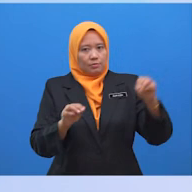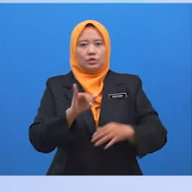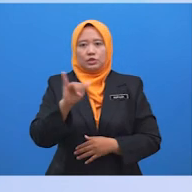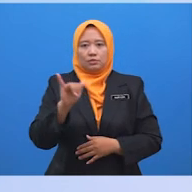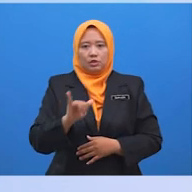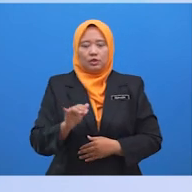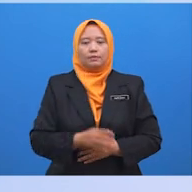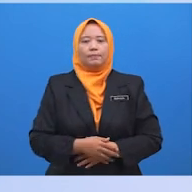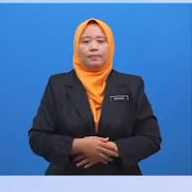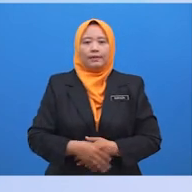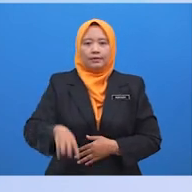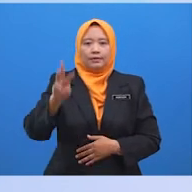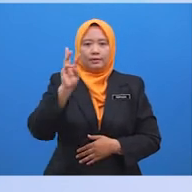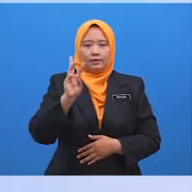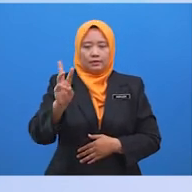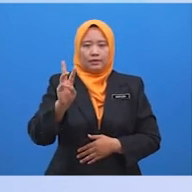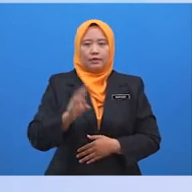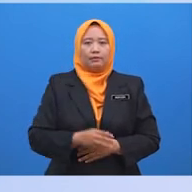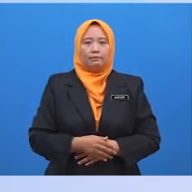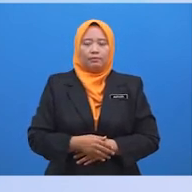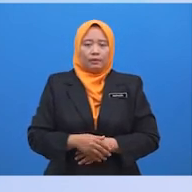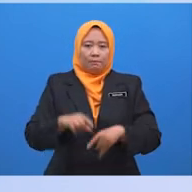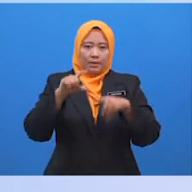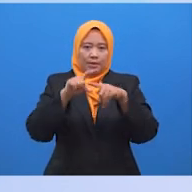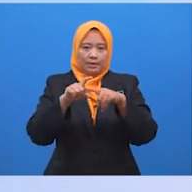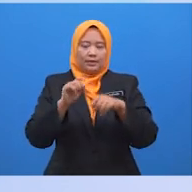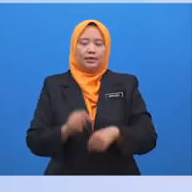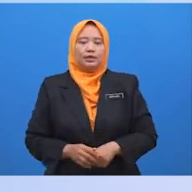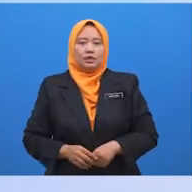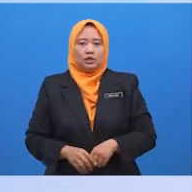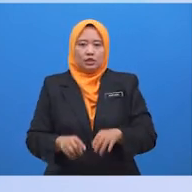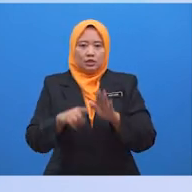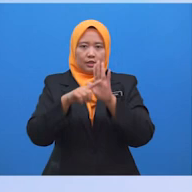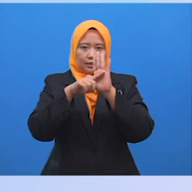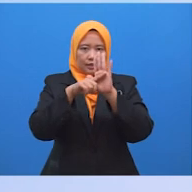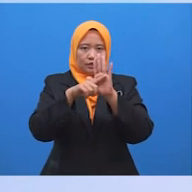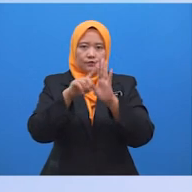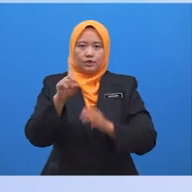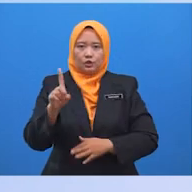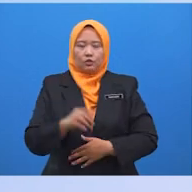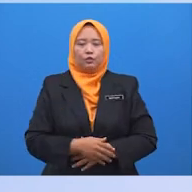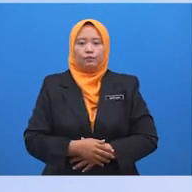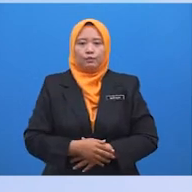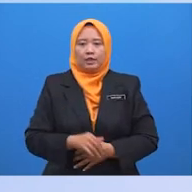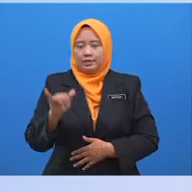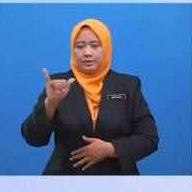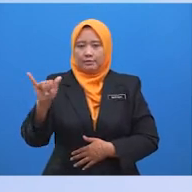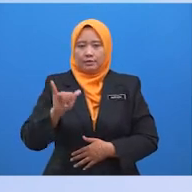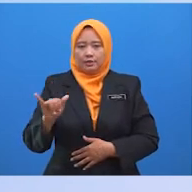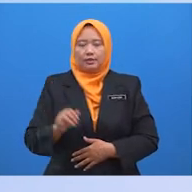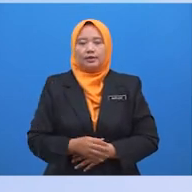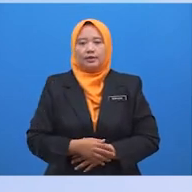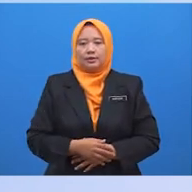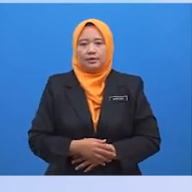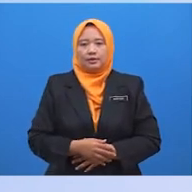1 dengan 3 tolak 4. Jawapan ialah 6 bahagi